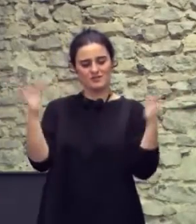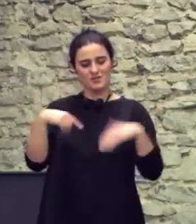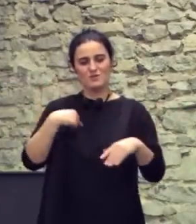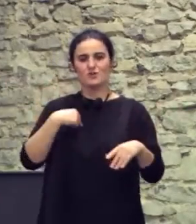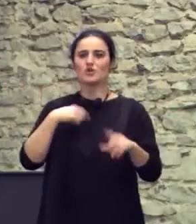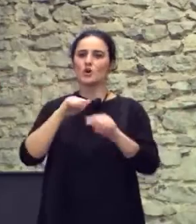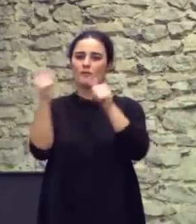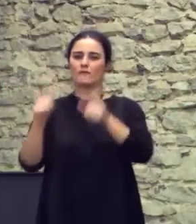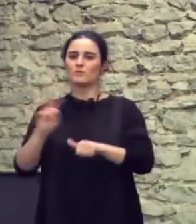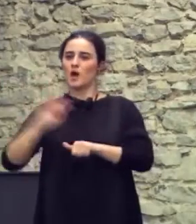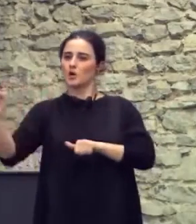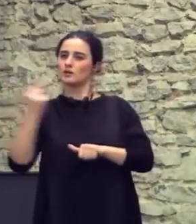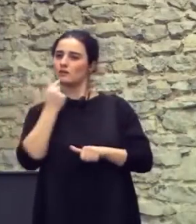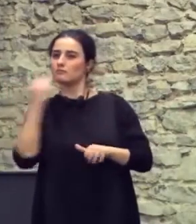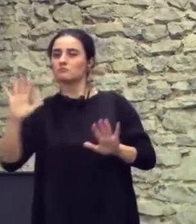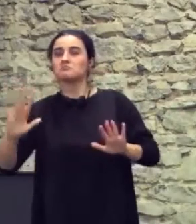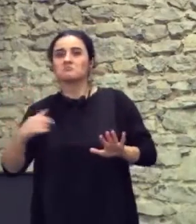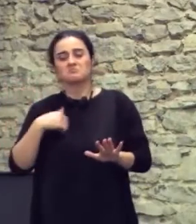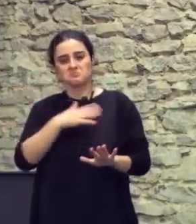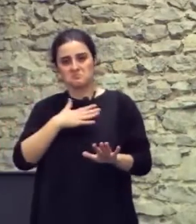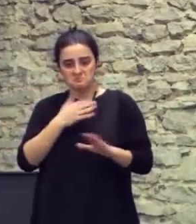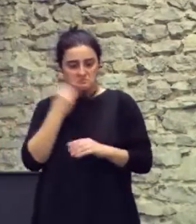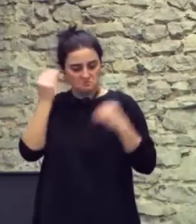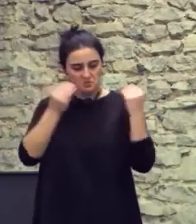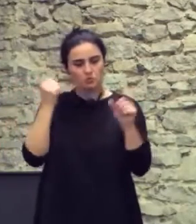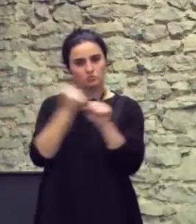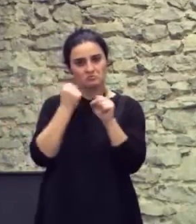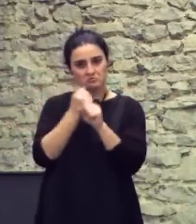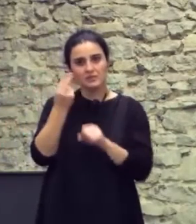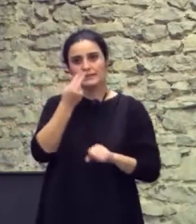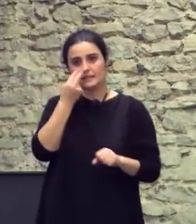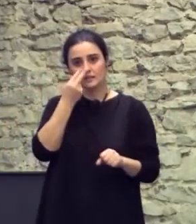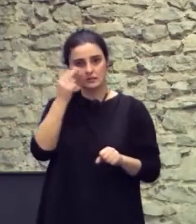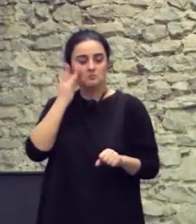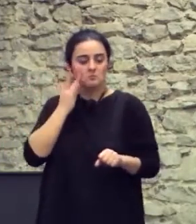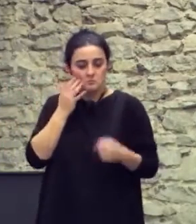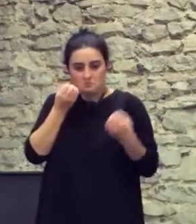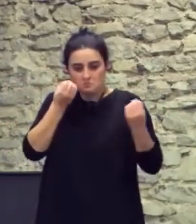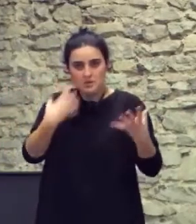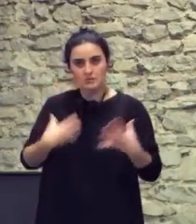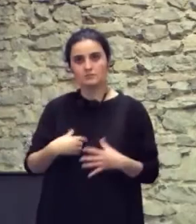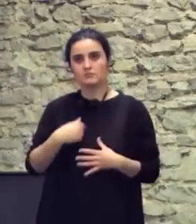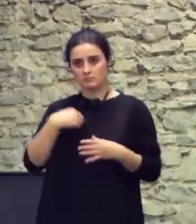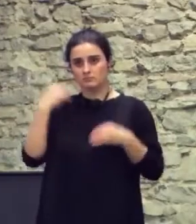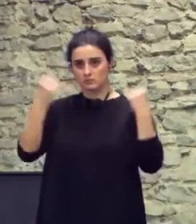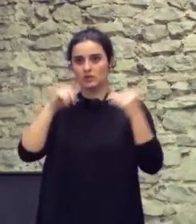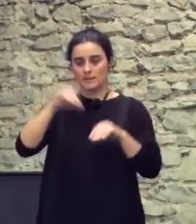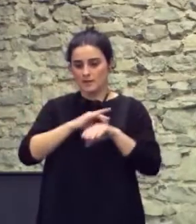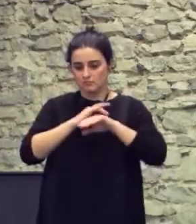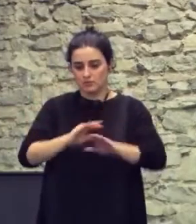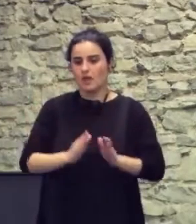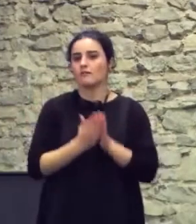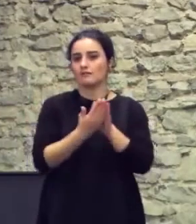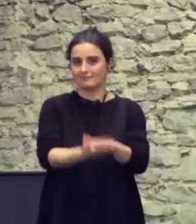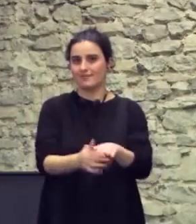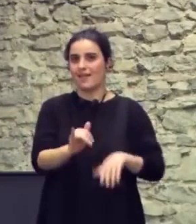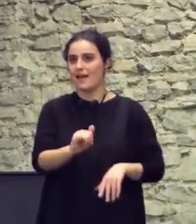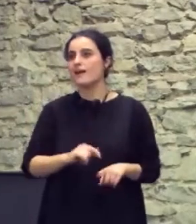nituzkela, baina uste dut lan oso txukuna dela eta oso oso interesgarria gerturapen bat egiteko, ez? Orduan hor utzi nahi nuen ere bai, edo bueno, pues